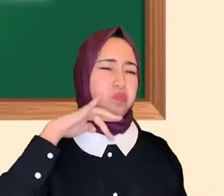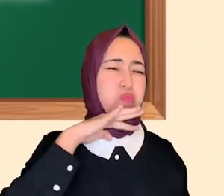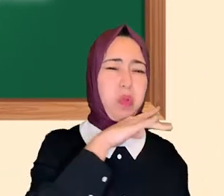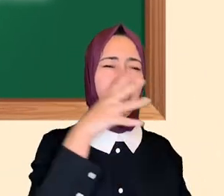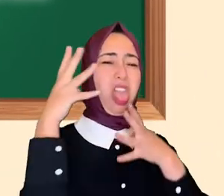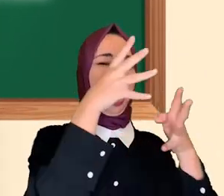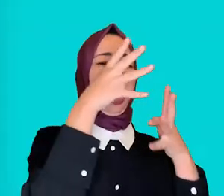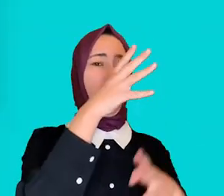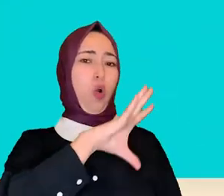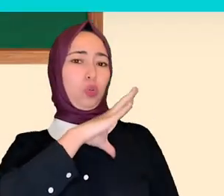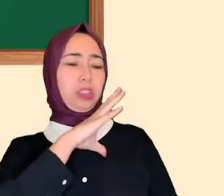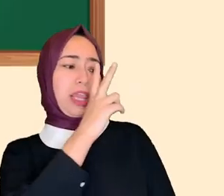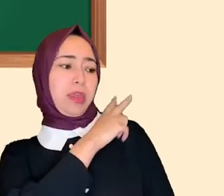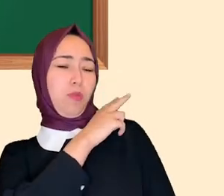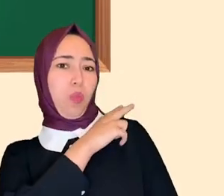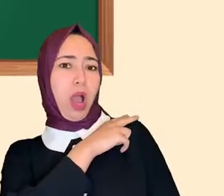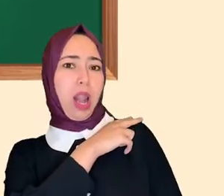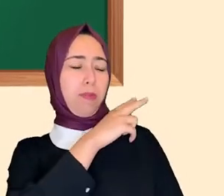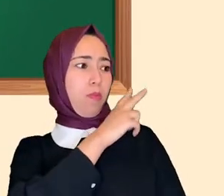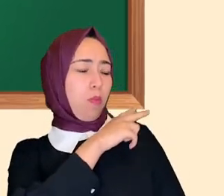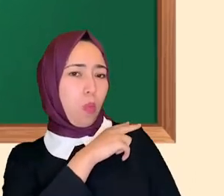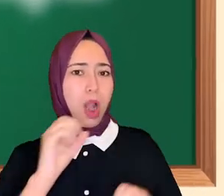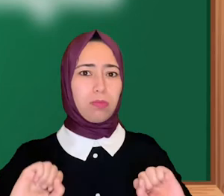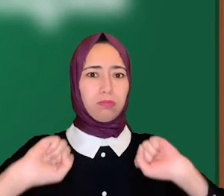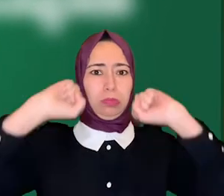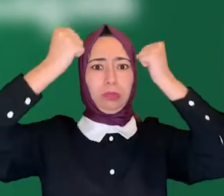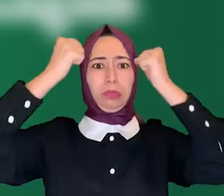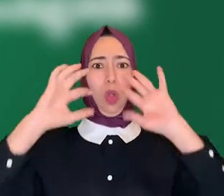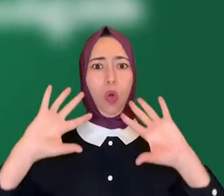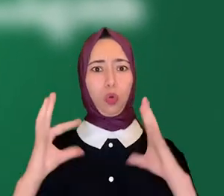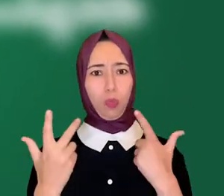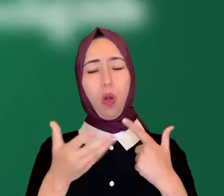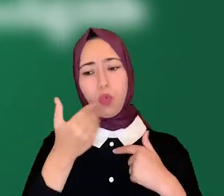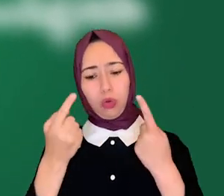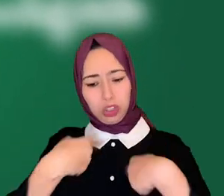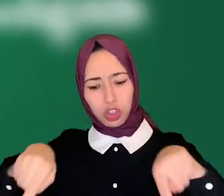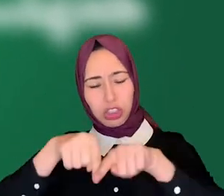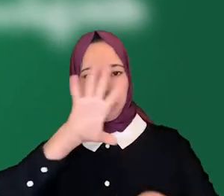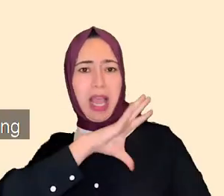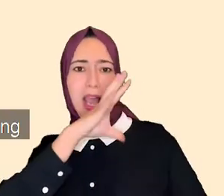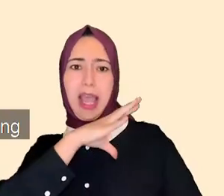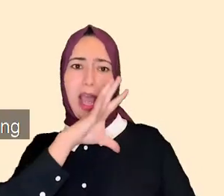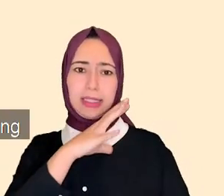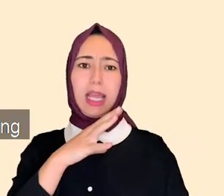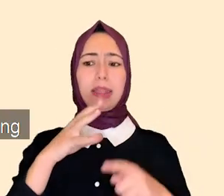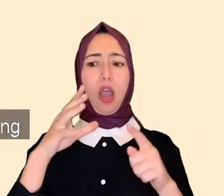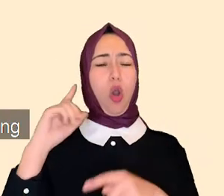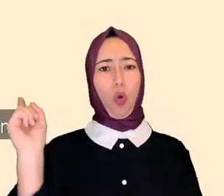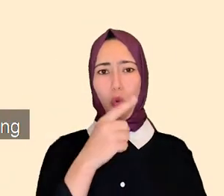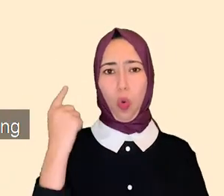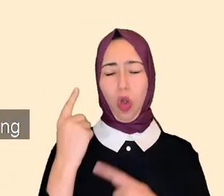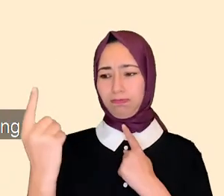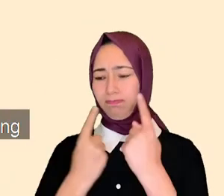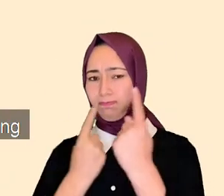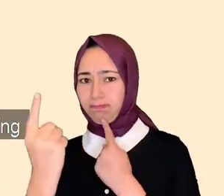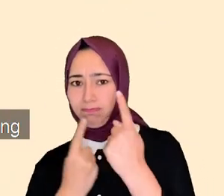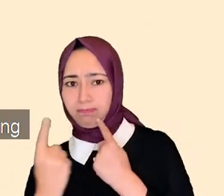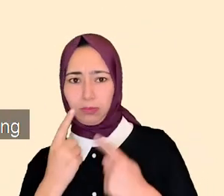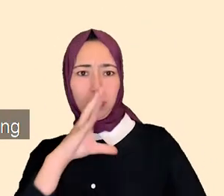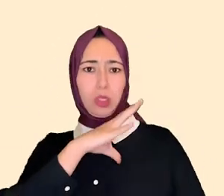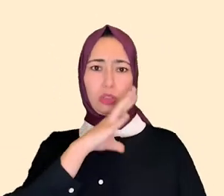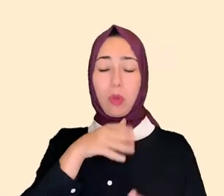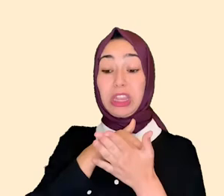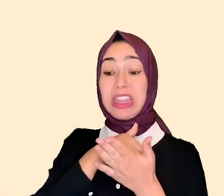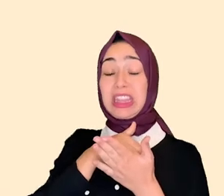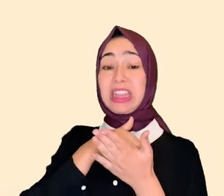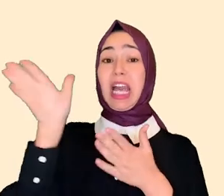بذيء لأستاذها. الأستاذ تغشش برشا من الكلام المكتوب وعديها على مجلس التأديب. المجلس بعد التشاور